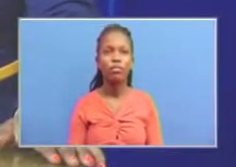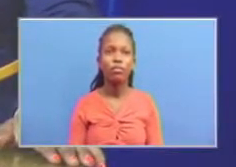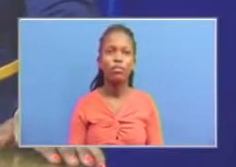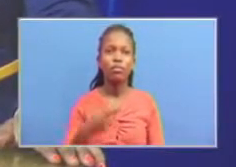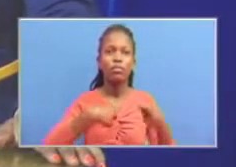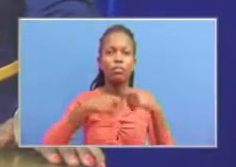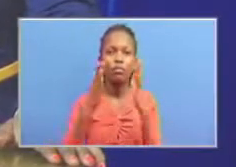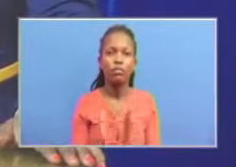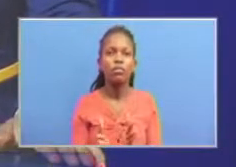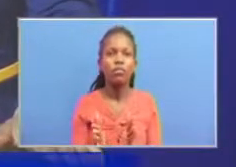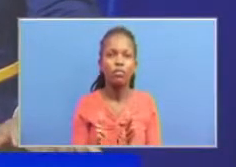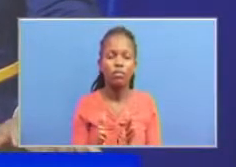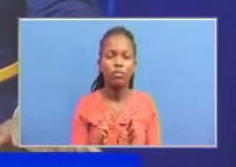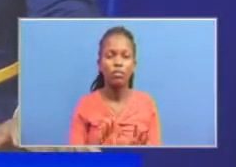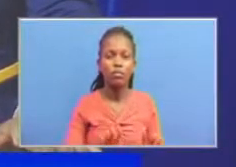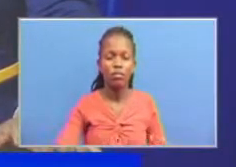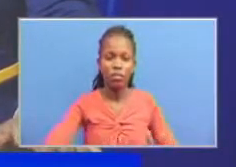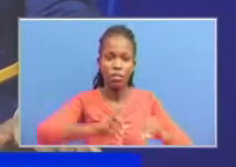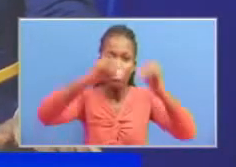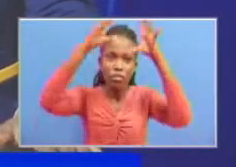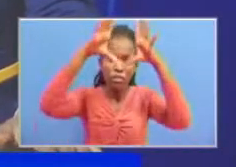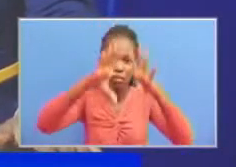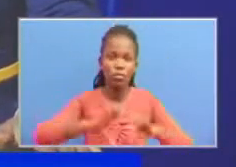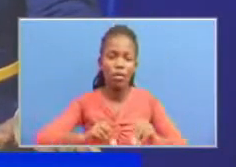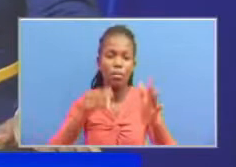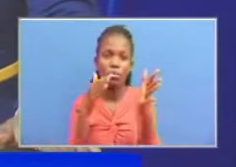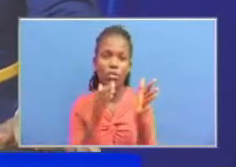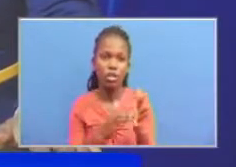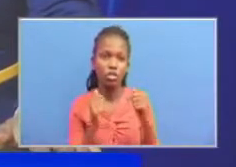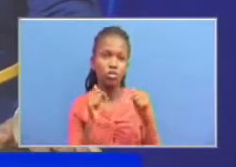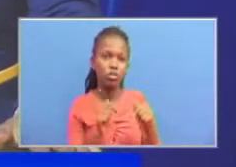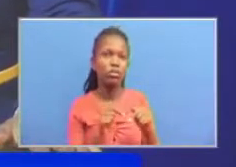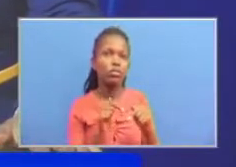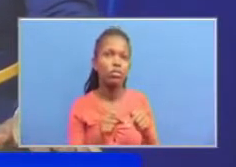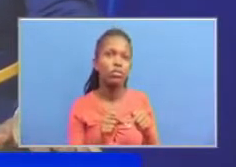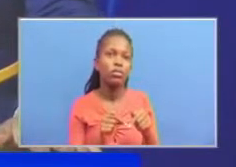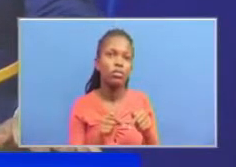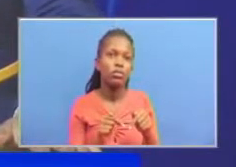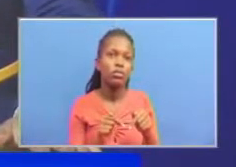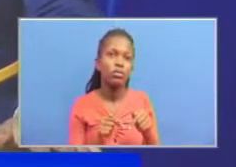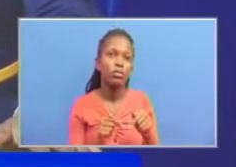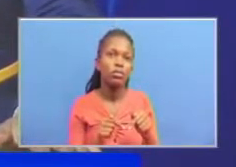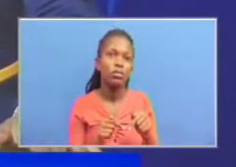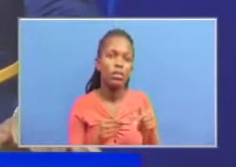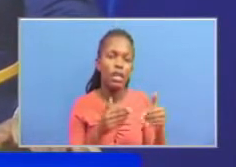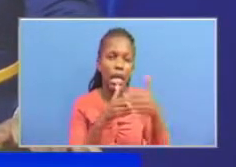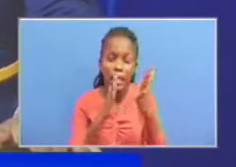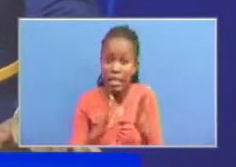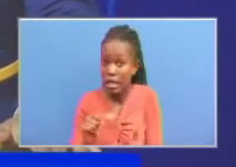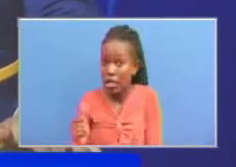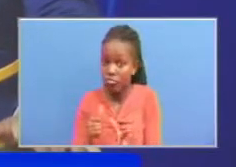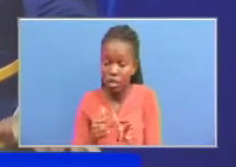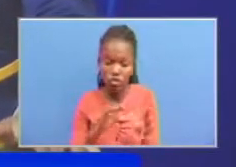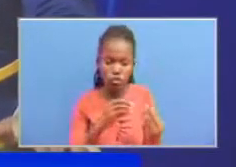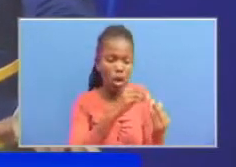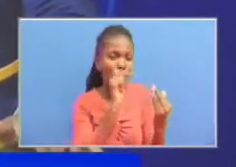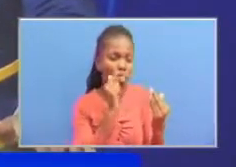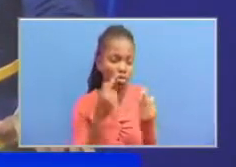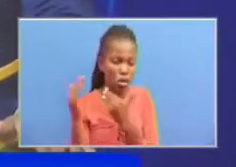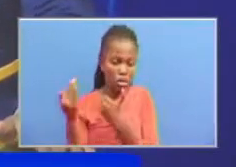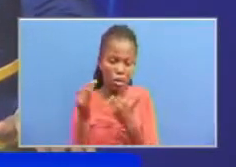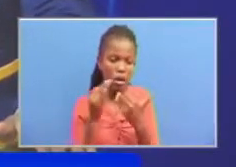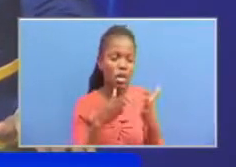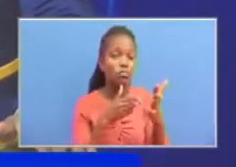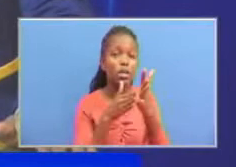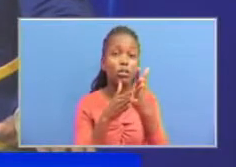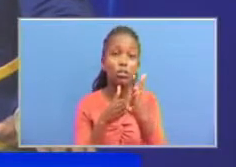Atandidia mangwa siya mutumba musini wa masaku tuyumundi imavikia na usakwa ndongoi ingi na ila ikuikwatiwa